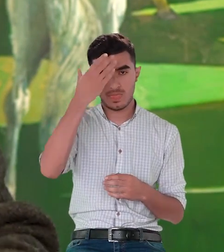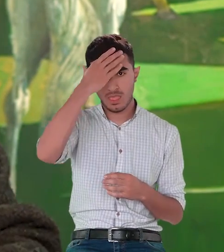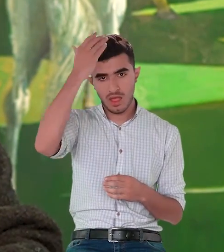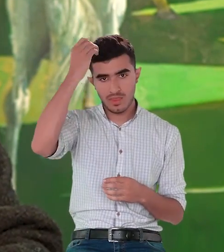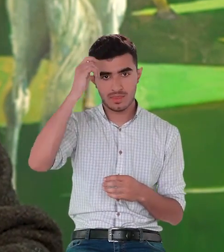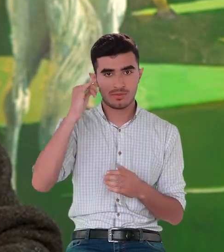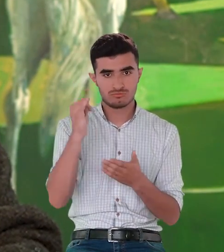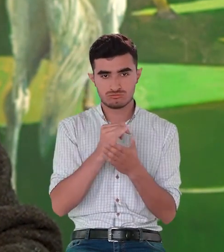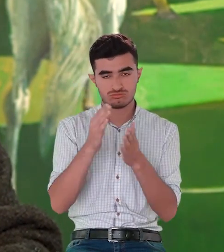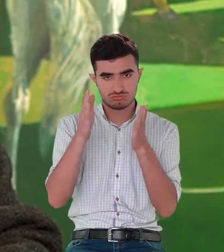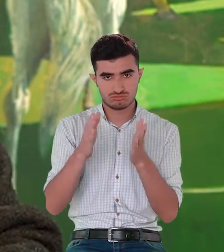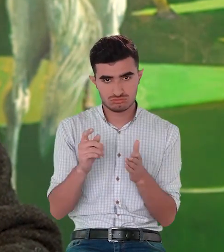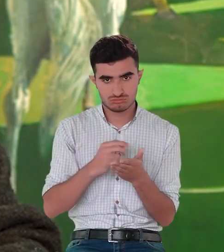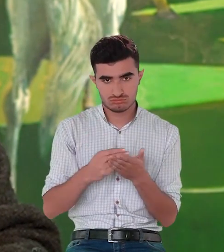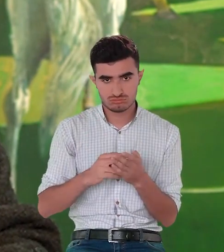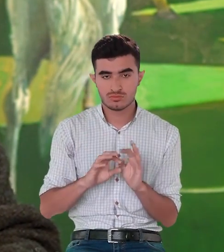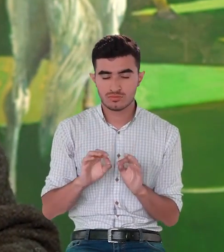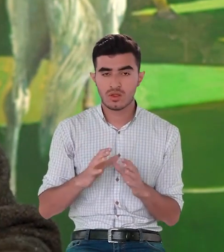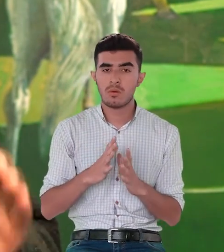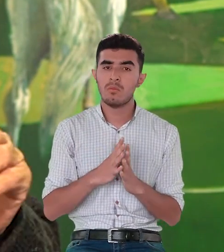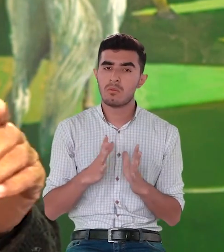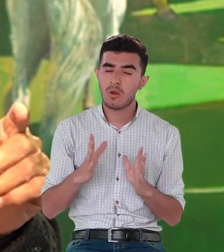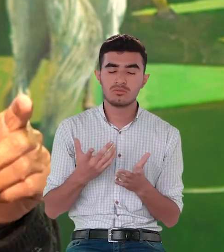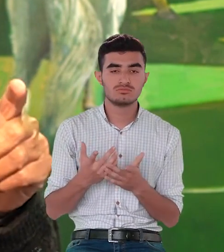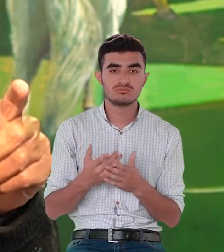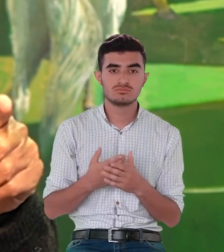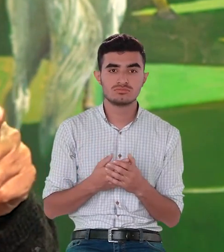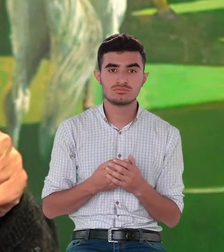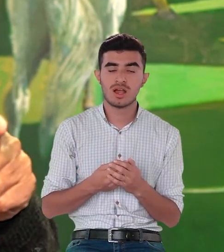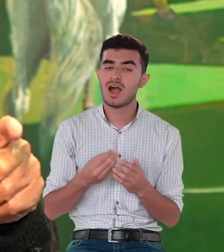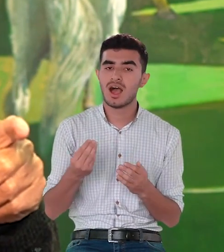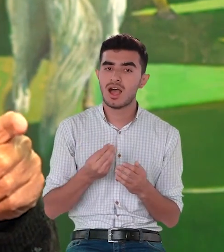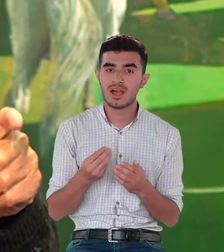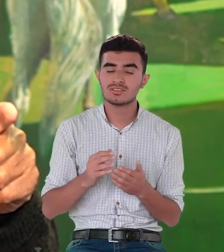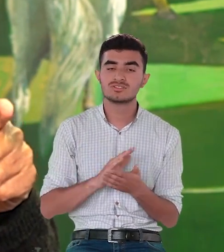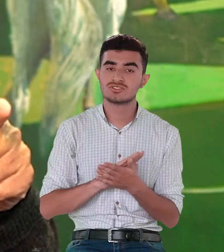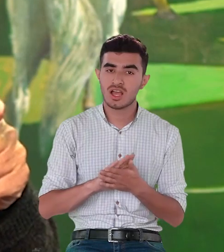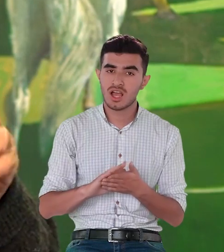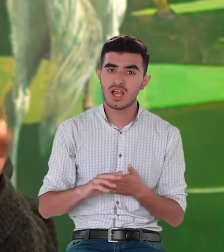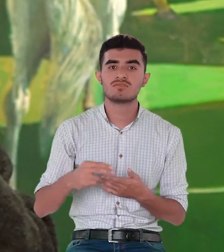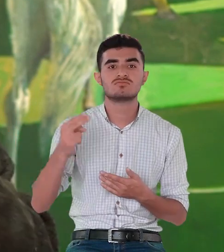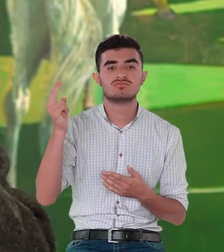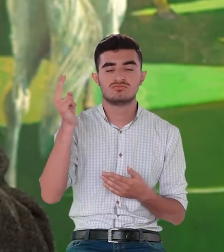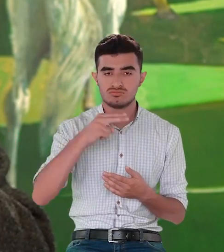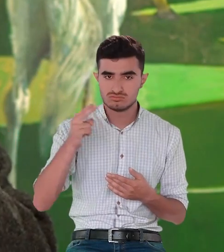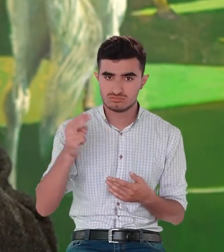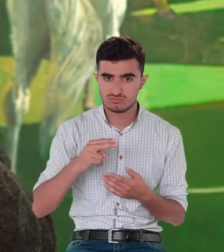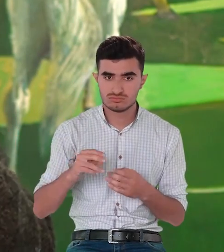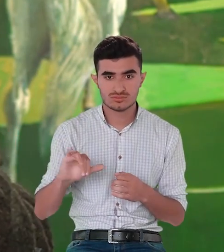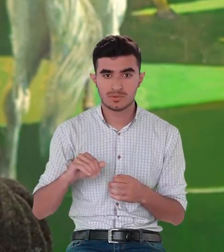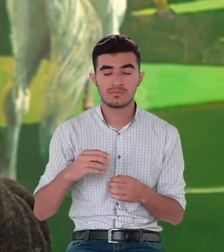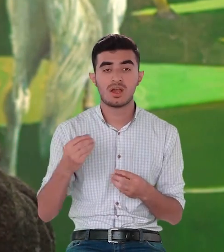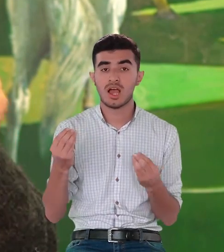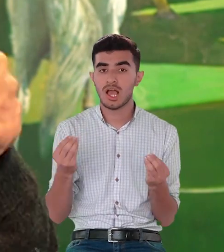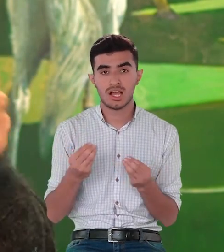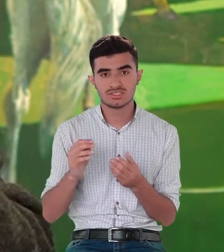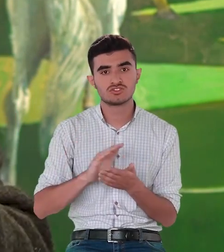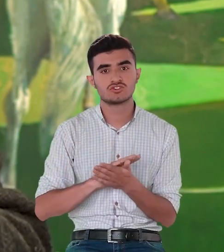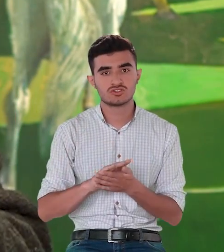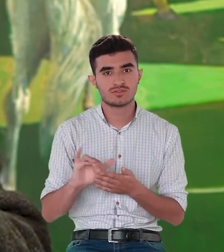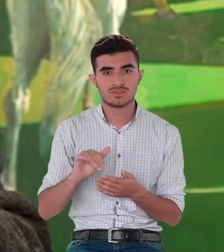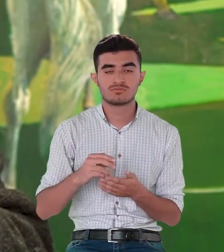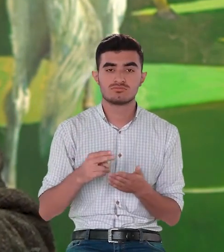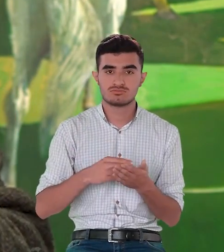میٹل پھٹ جاتی ہے. تو میں نے پھر وہ کیا کہ میں نے قائد اعظم کا ایک پورٹریٹ بنایا اپنی طور پر، اور اس کو